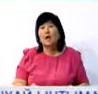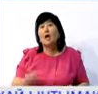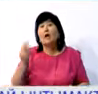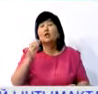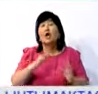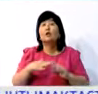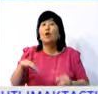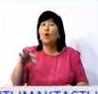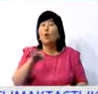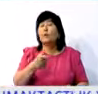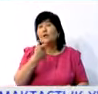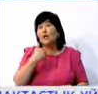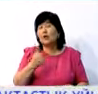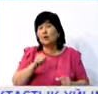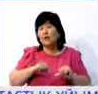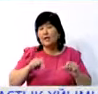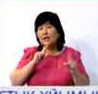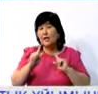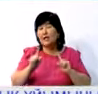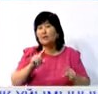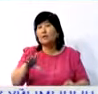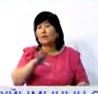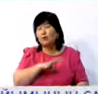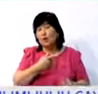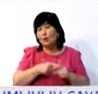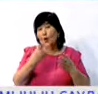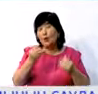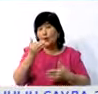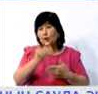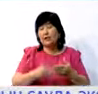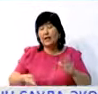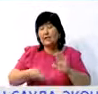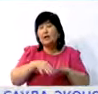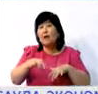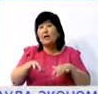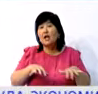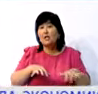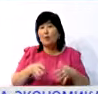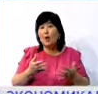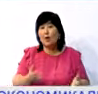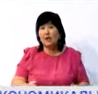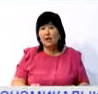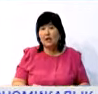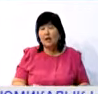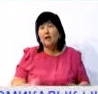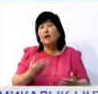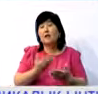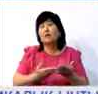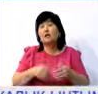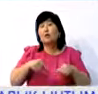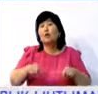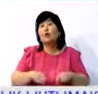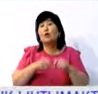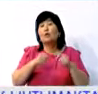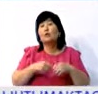Шел ауданда облыстық әдеп жөніндегі кеңестің көшпелі отырысы болды. Күн тәртібінде сыбайлас жемқорлық сипатындағы құқық